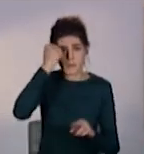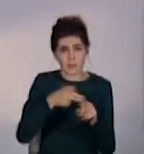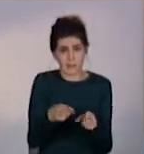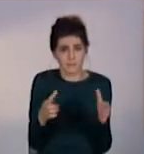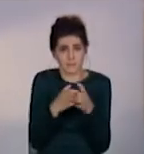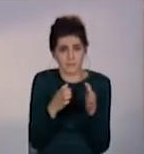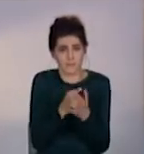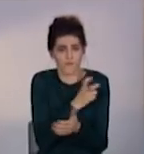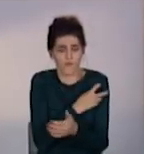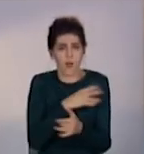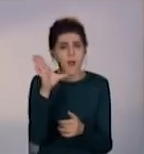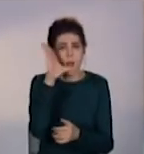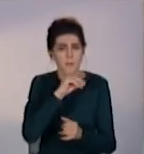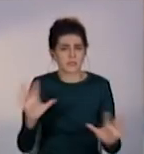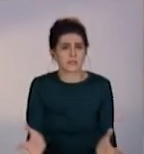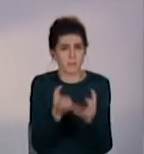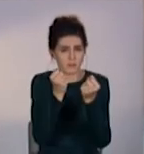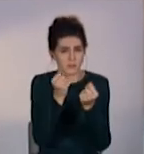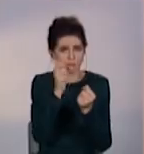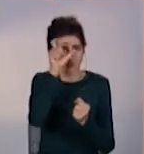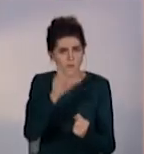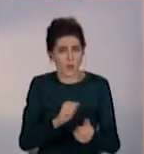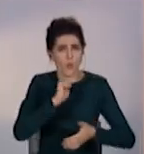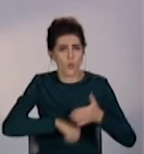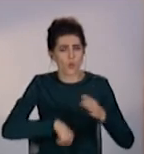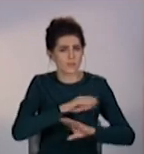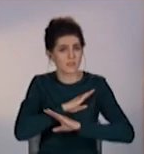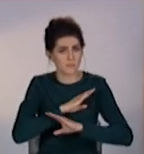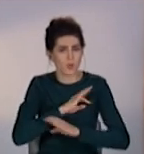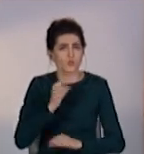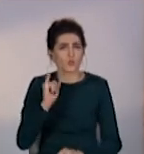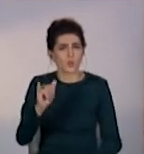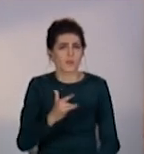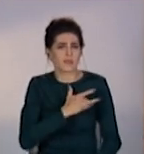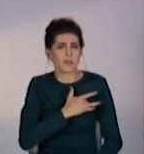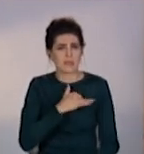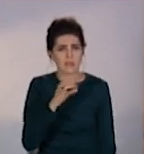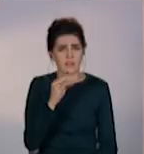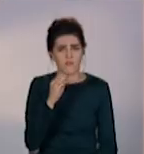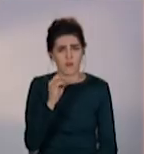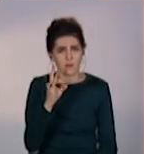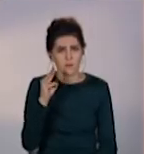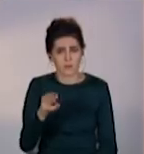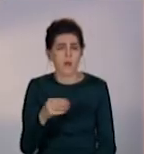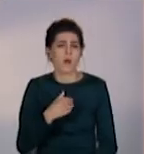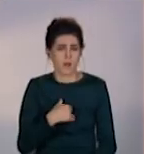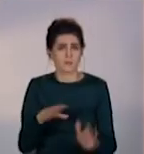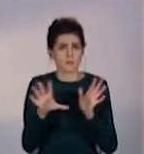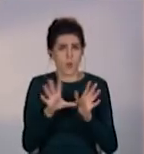пацієнтові, у якого сталася клінічна смерть. Ми приїхали інфаркт. Після трьохразової дефібриляції